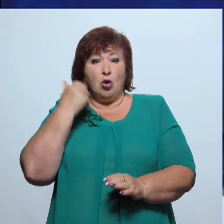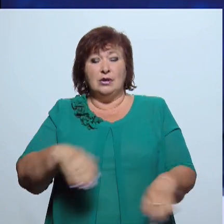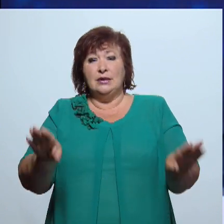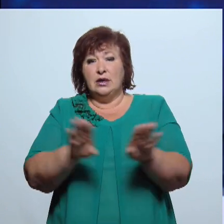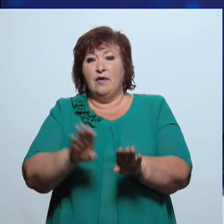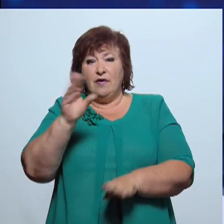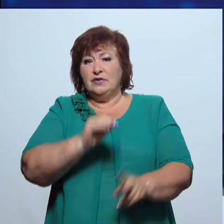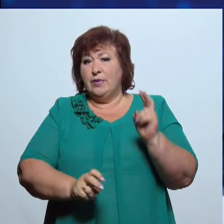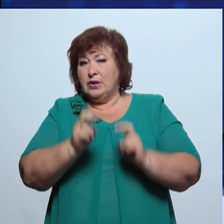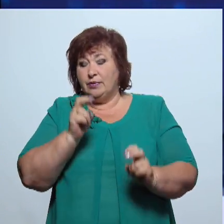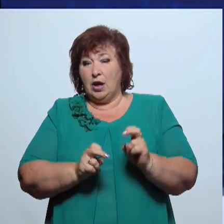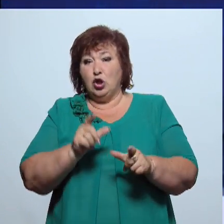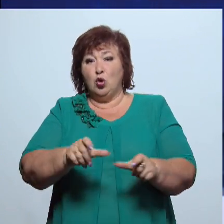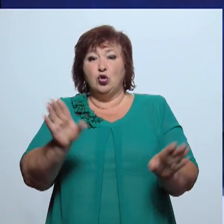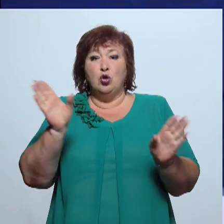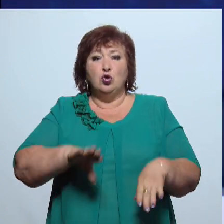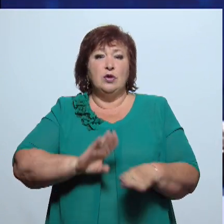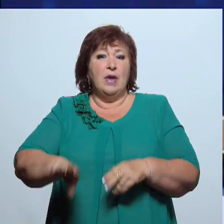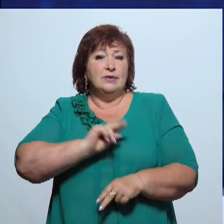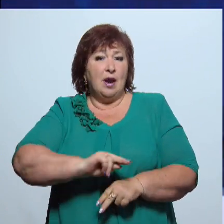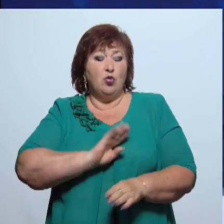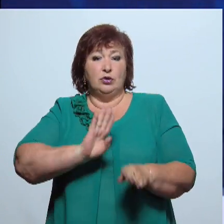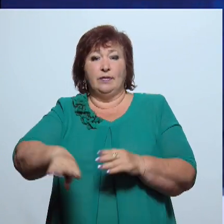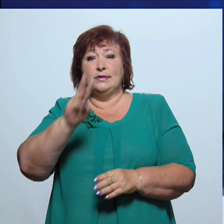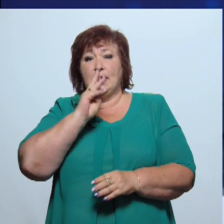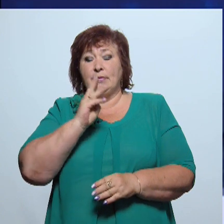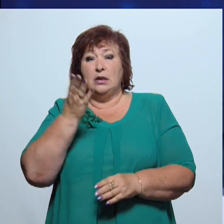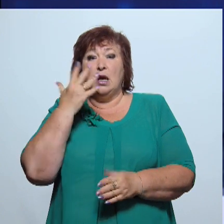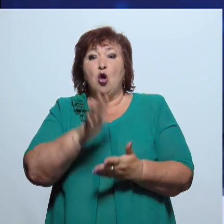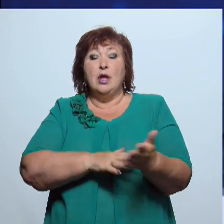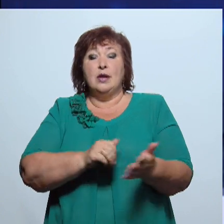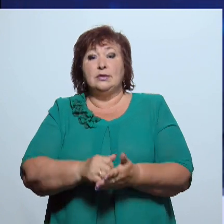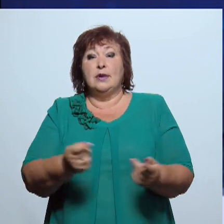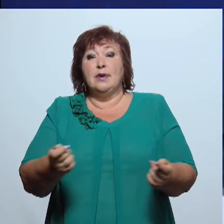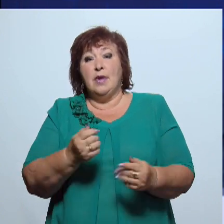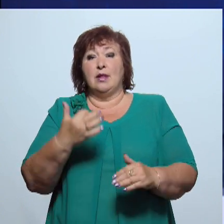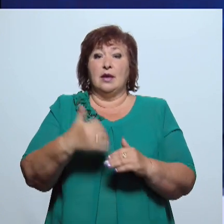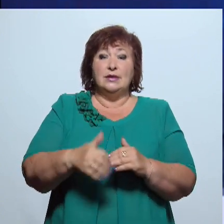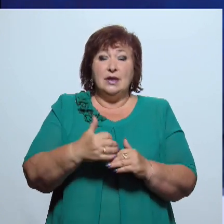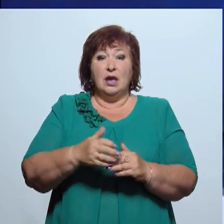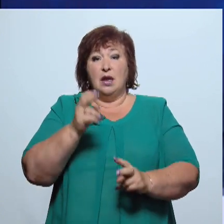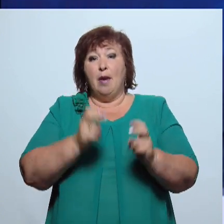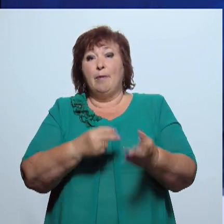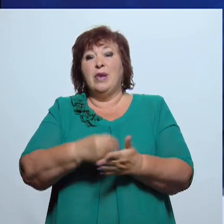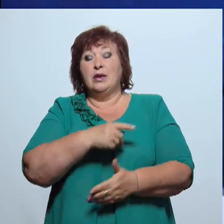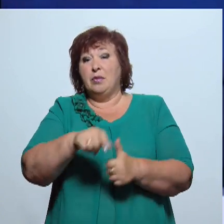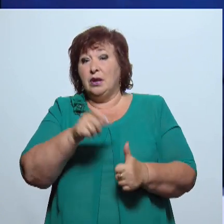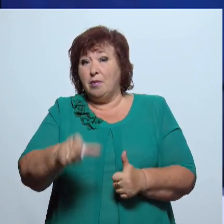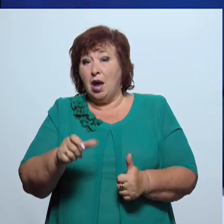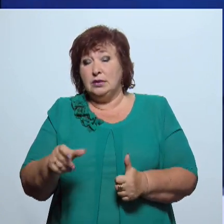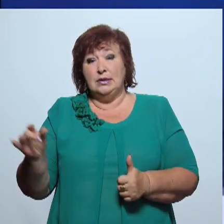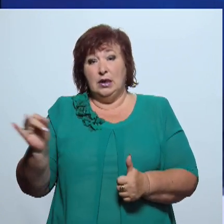люди оказываются без работы, без заработной платы, когда разоряются мелкие и средние предприниматели